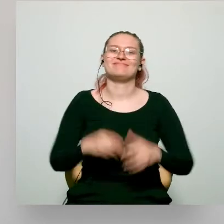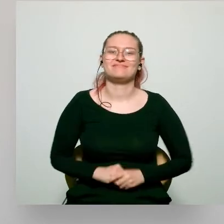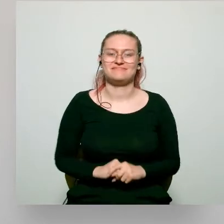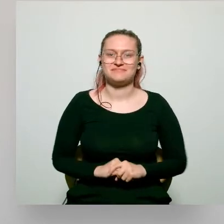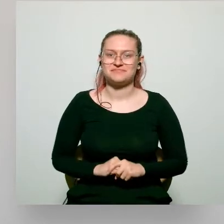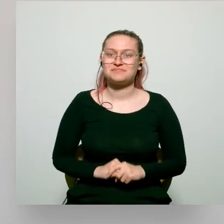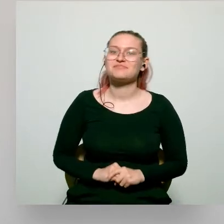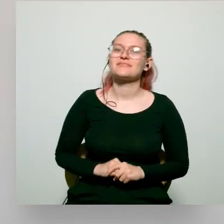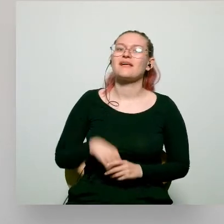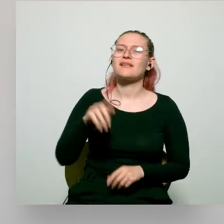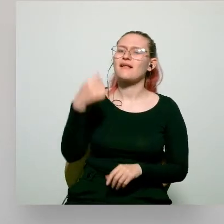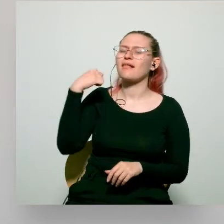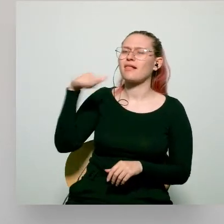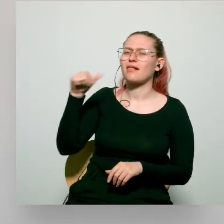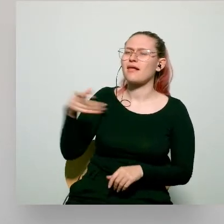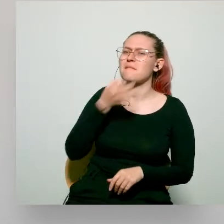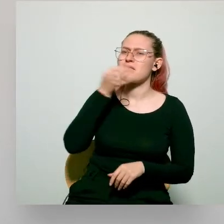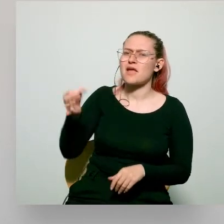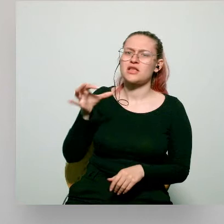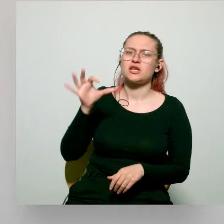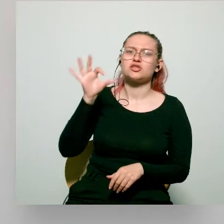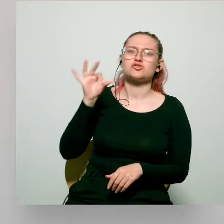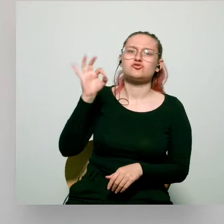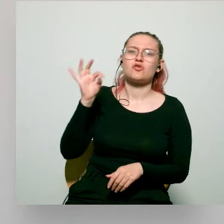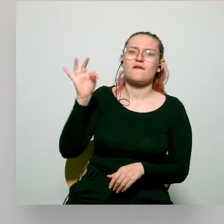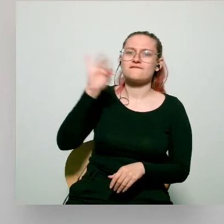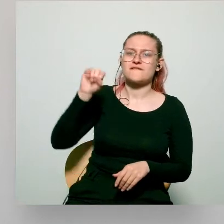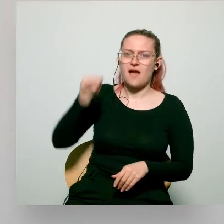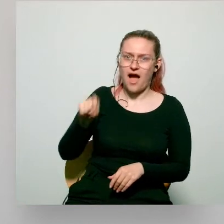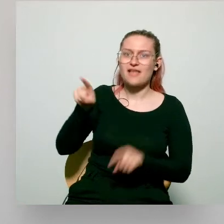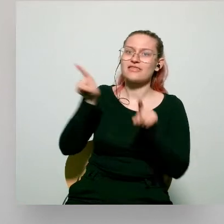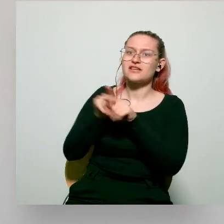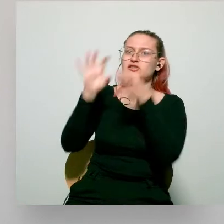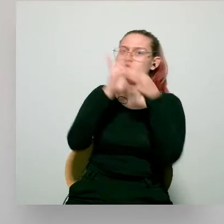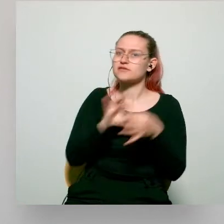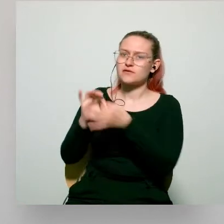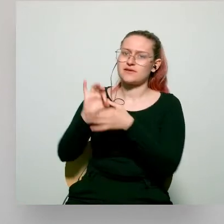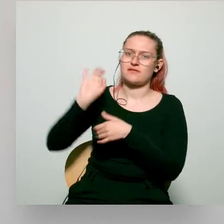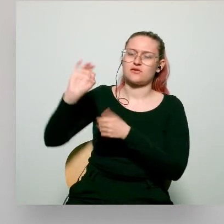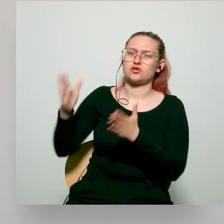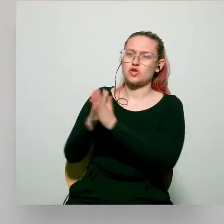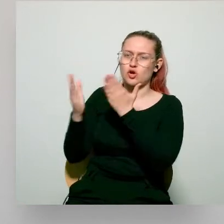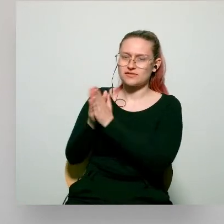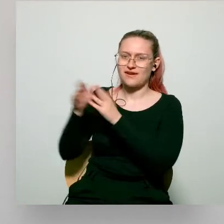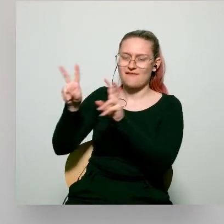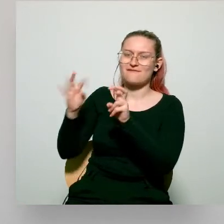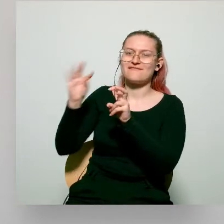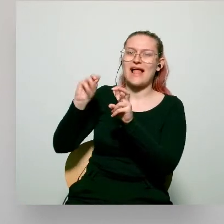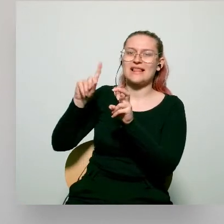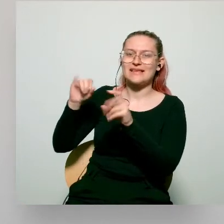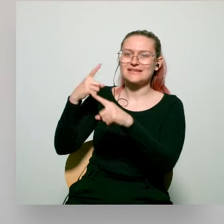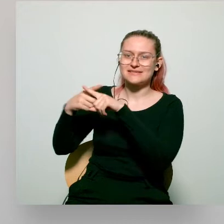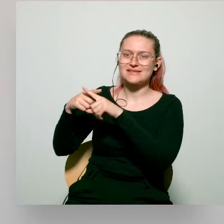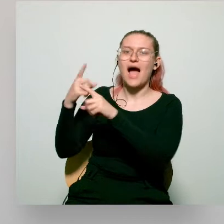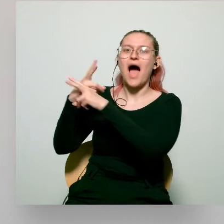Jeszcze jedno pytanie do pani Sofii, związane ciągle jeszcze z książką Felix Austria. Pani wspomniała, że to już jest, no, rzeczywiście